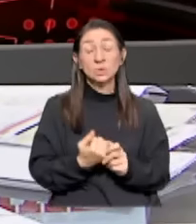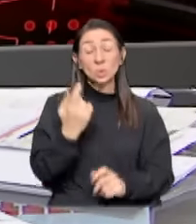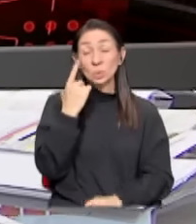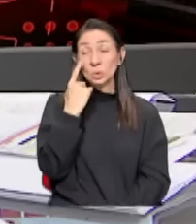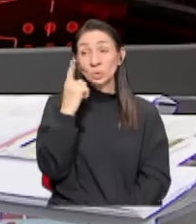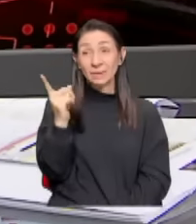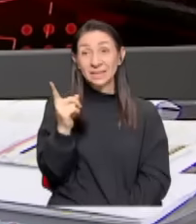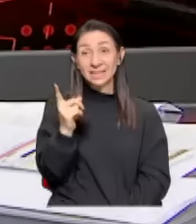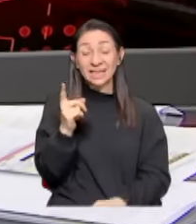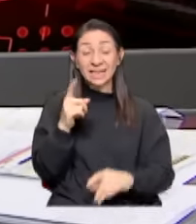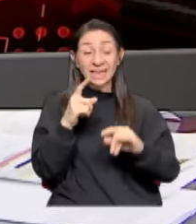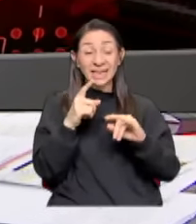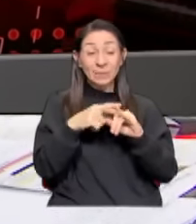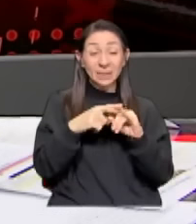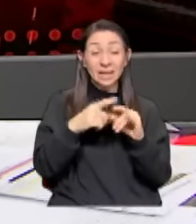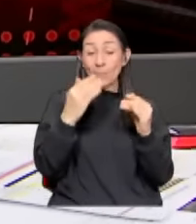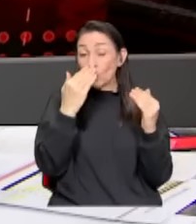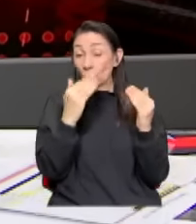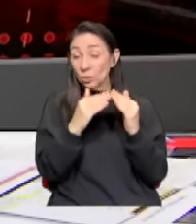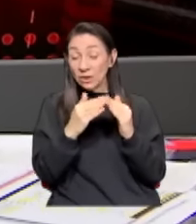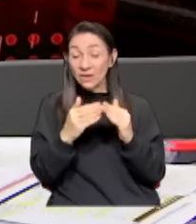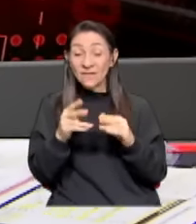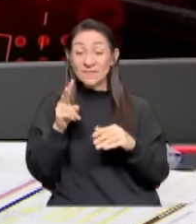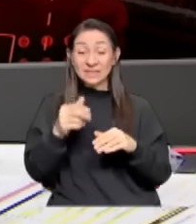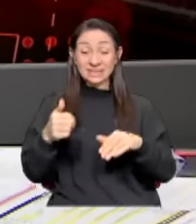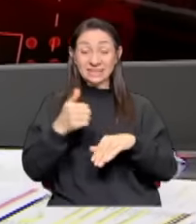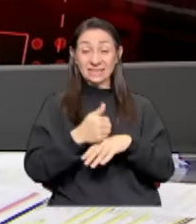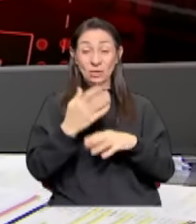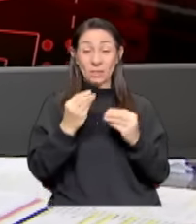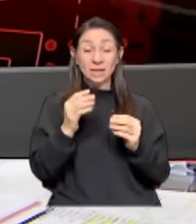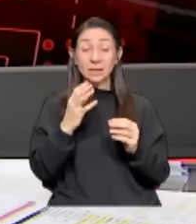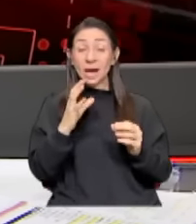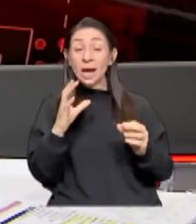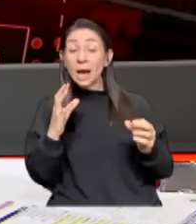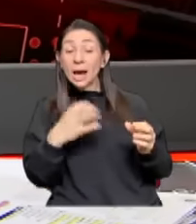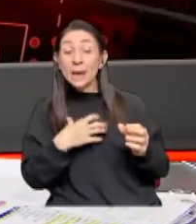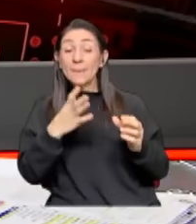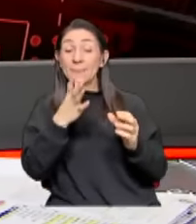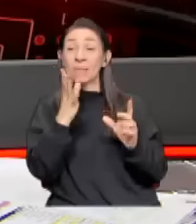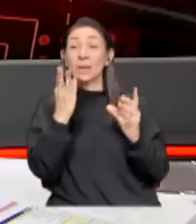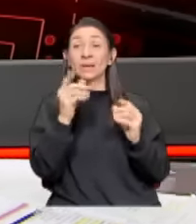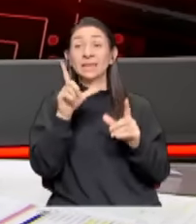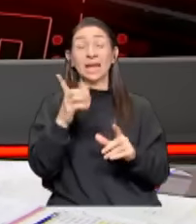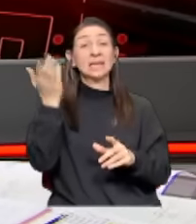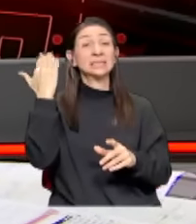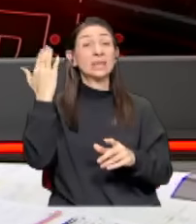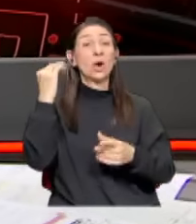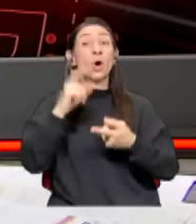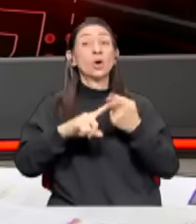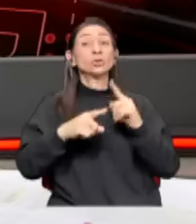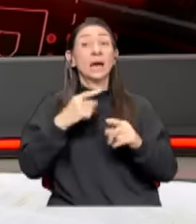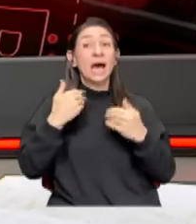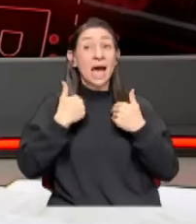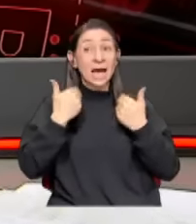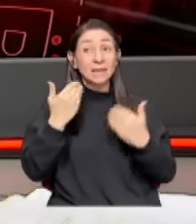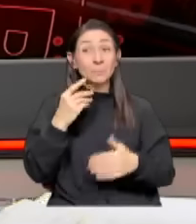Hükümet hikmet ile müşterektir. Vezir olan hakim olmak gerekir. Eskilerden, Osmanlı'dan hakimler